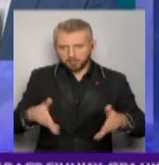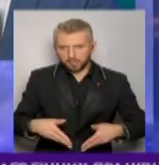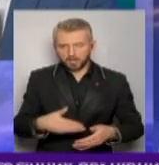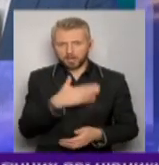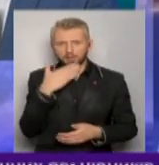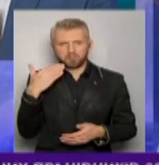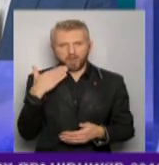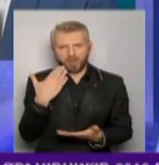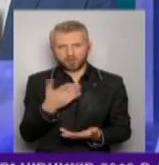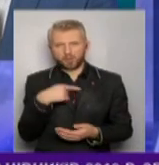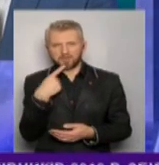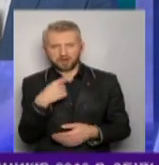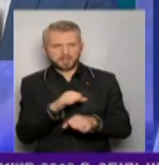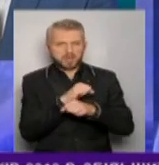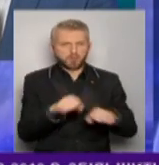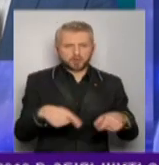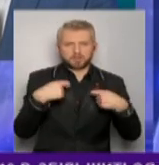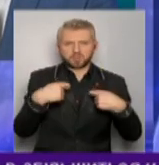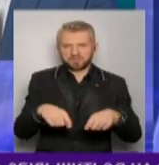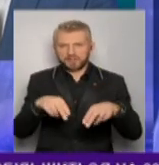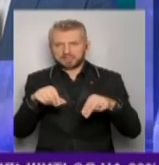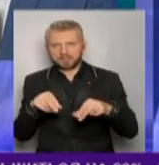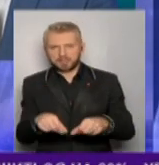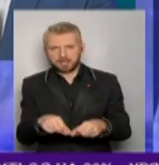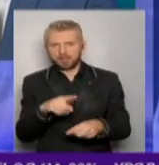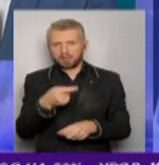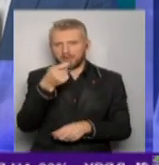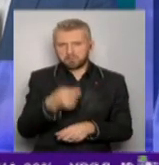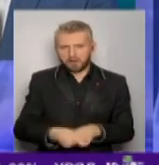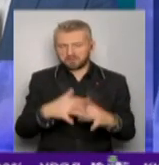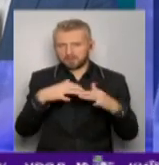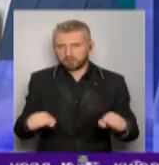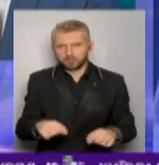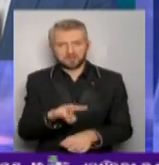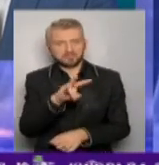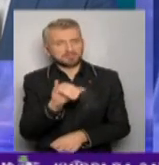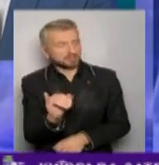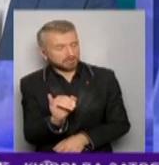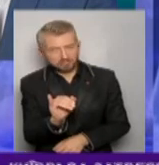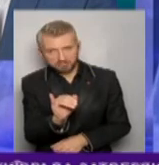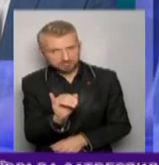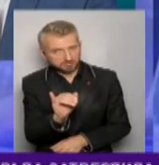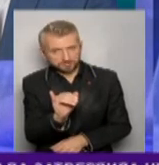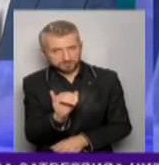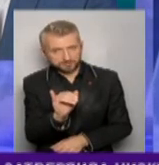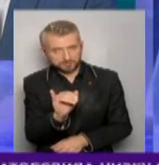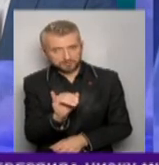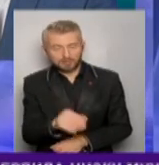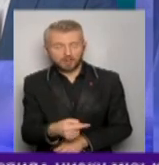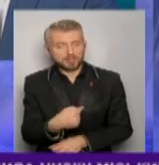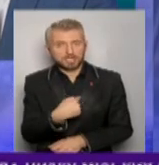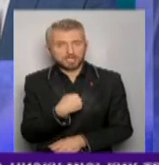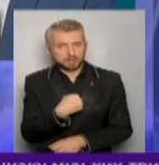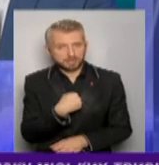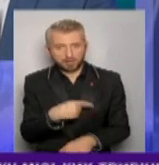політиканів говорять, що не можна продавати землі, бо людей закупівки за безцінь забруднює. Розумієте? От. А